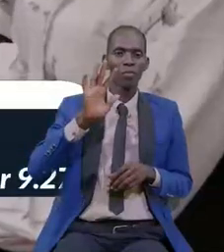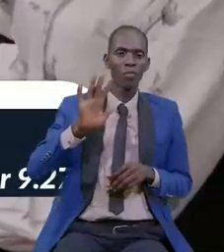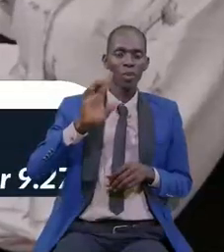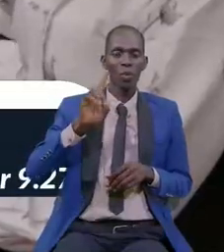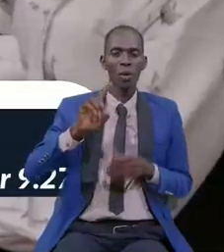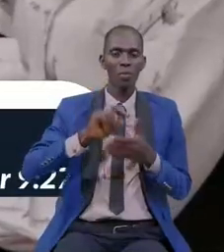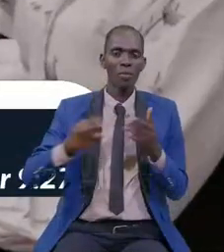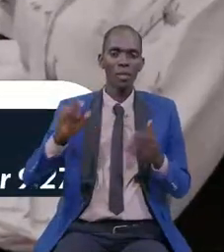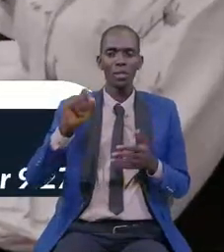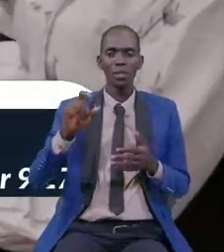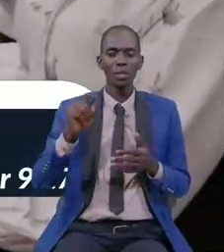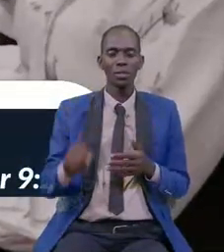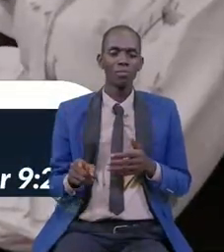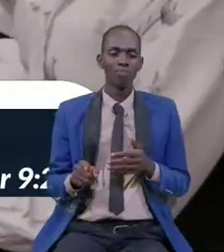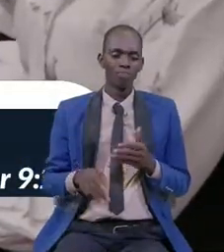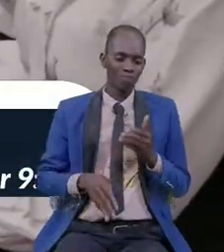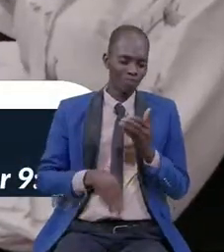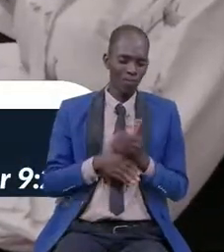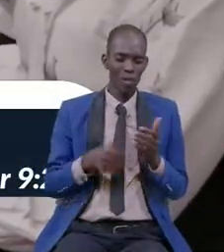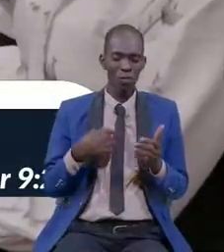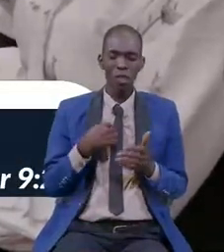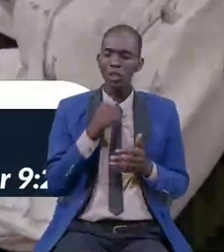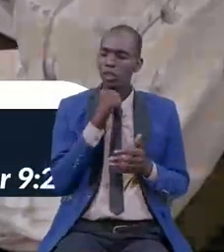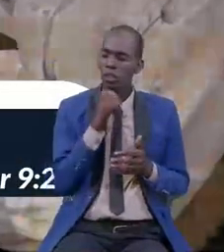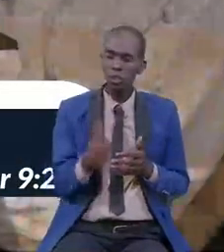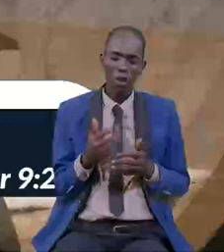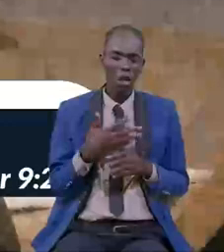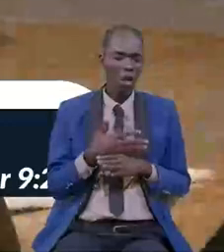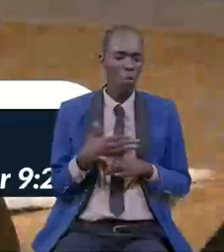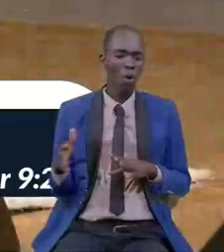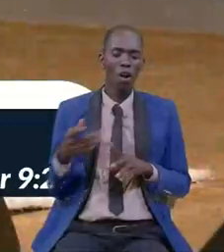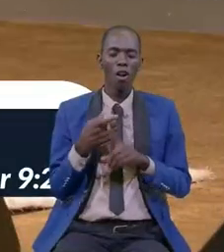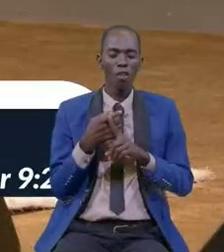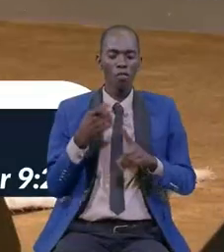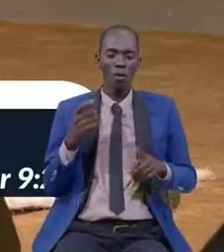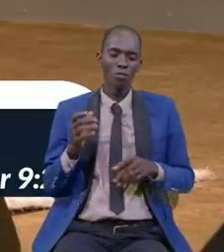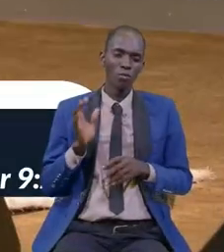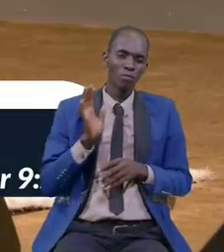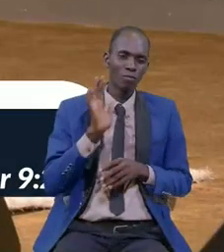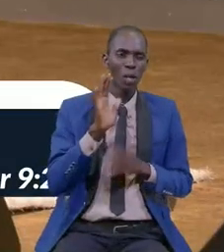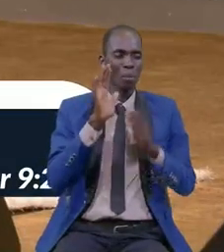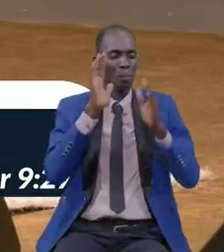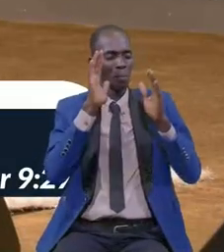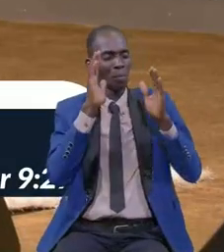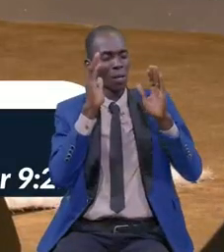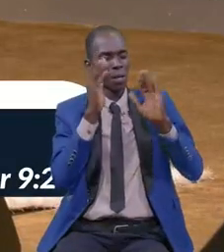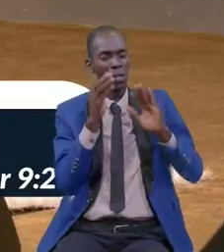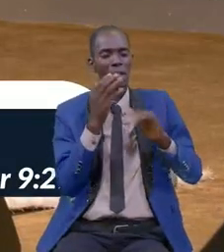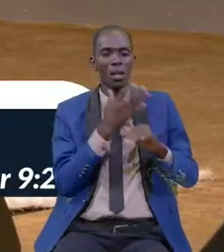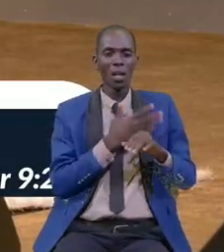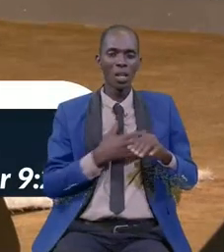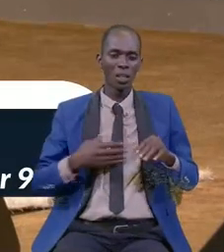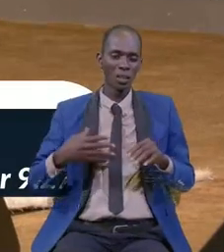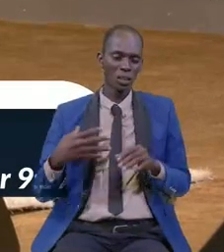psaume 51 le verset 11 psaume 51 verset 11 il dit